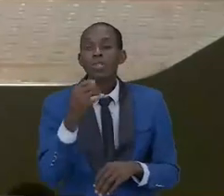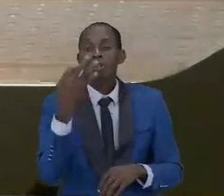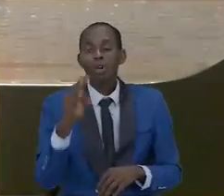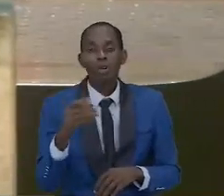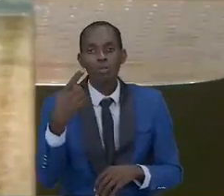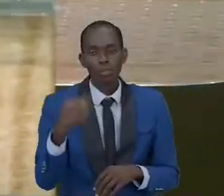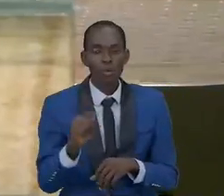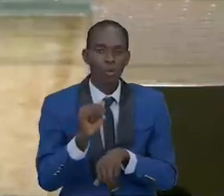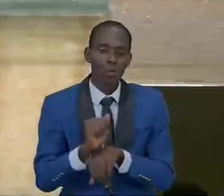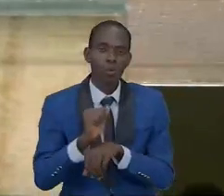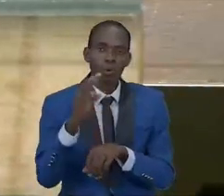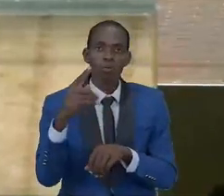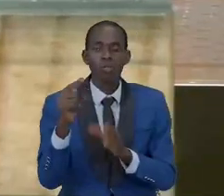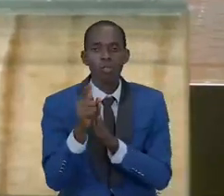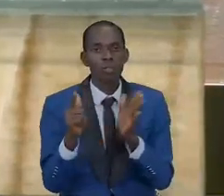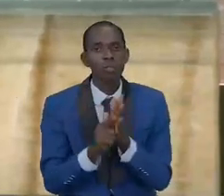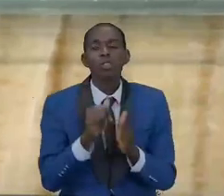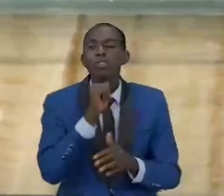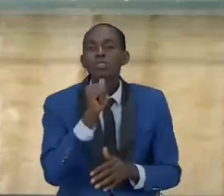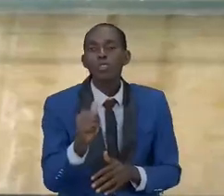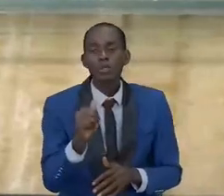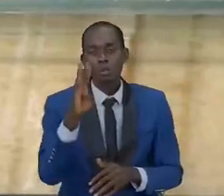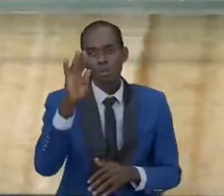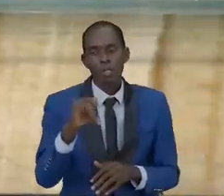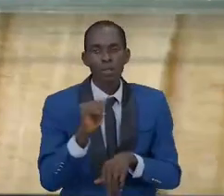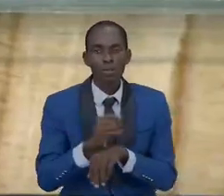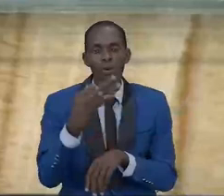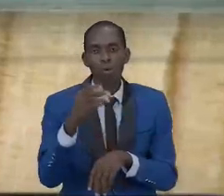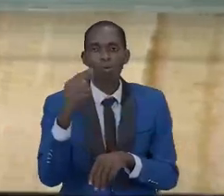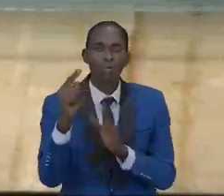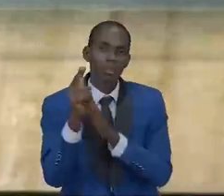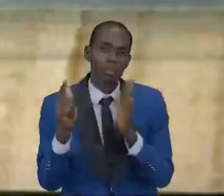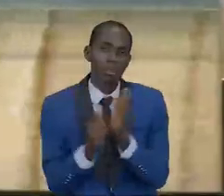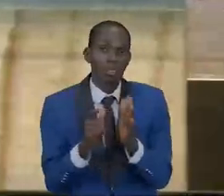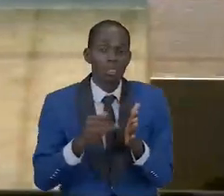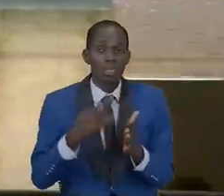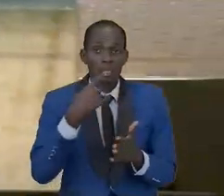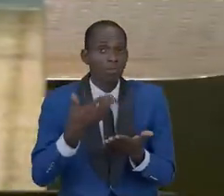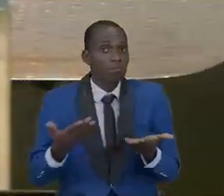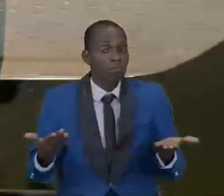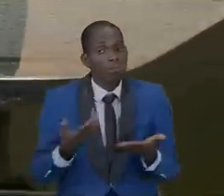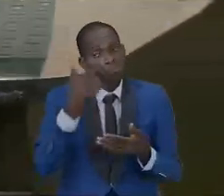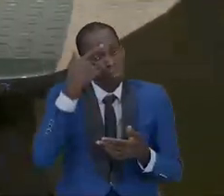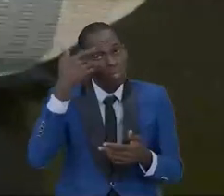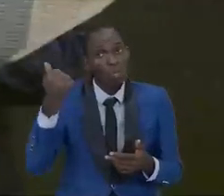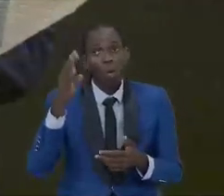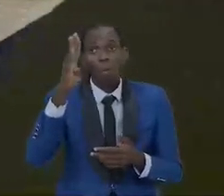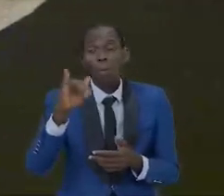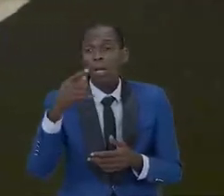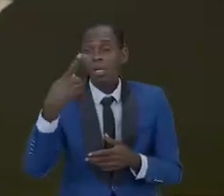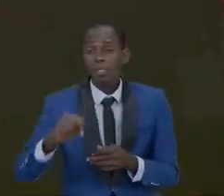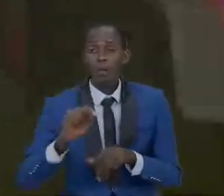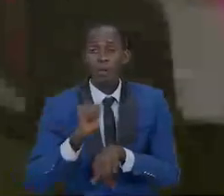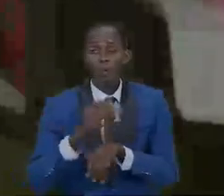les oeuvres de la loi et non par les œuvres de la loi et des parce que ne le Cher